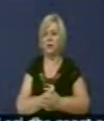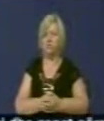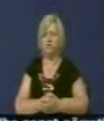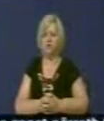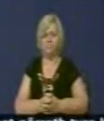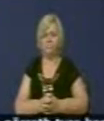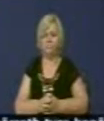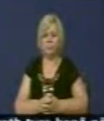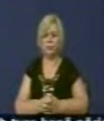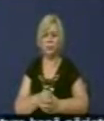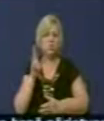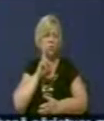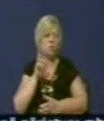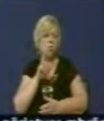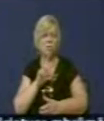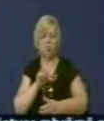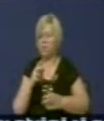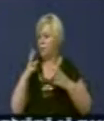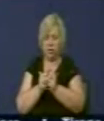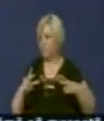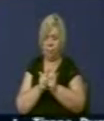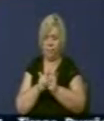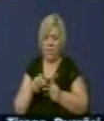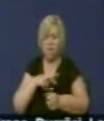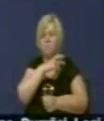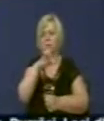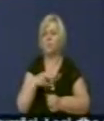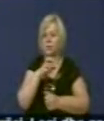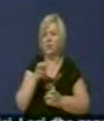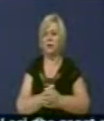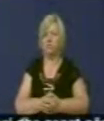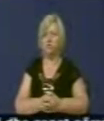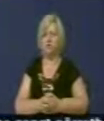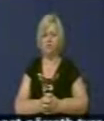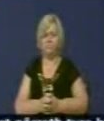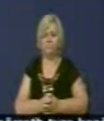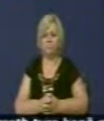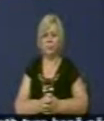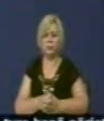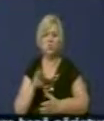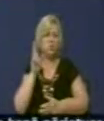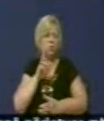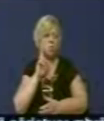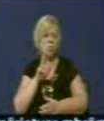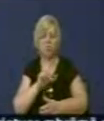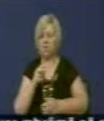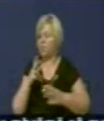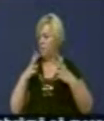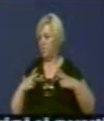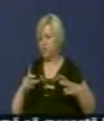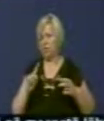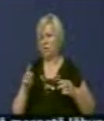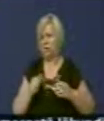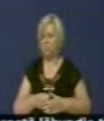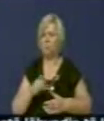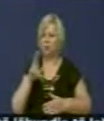1950. Mirë po, nuk duhet harruar që para kësaj, saktësisht 5 vjet më herët, u shënua nga dhënimi mbi